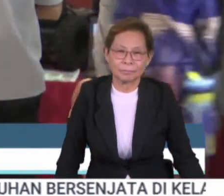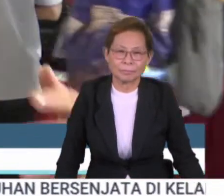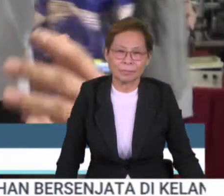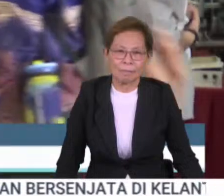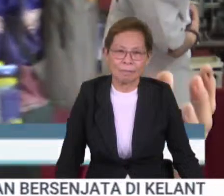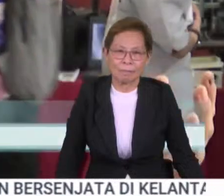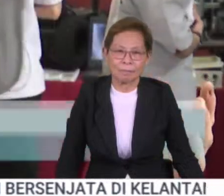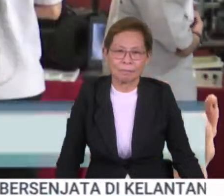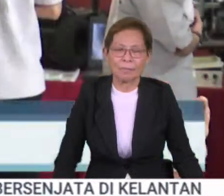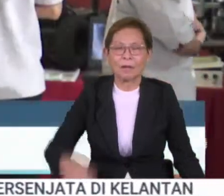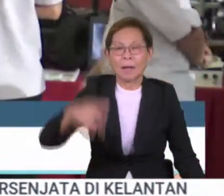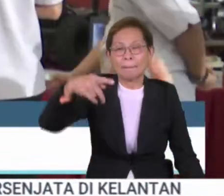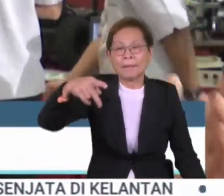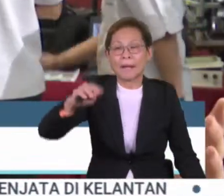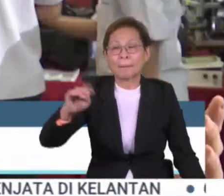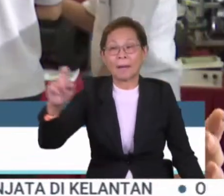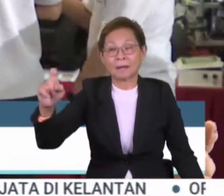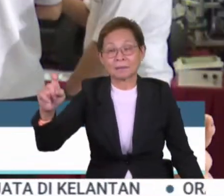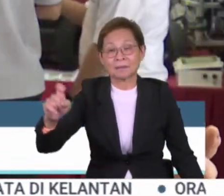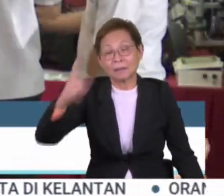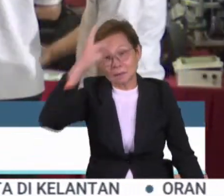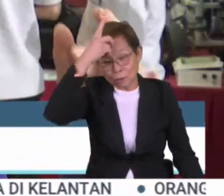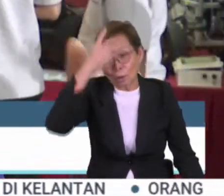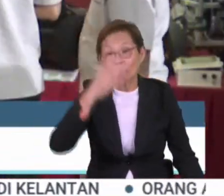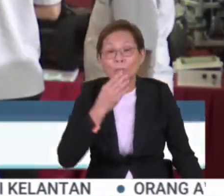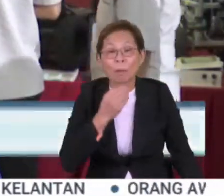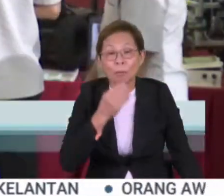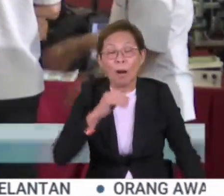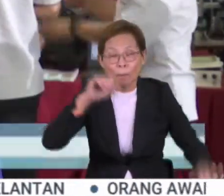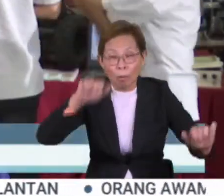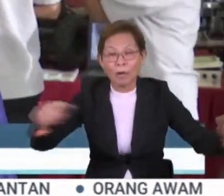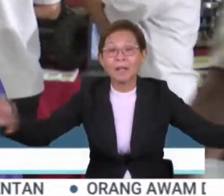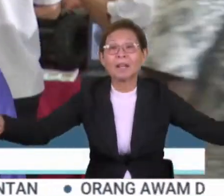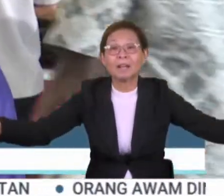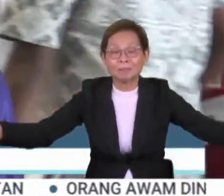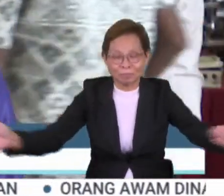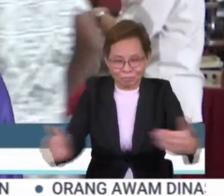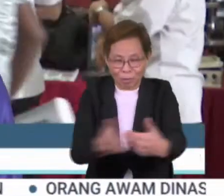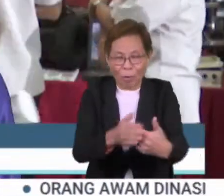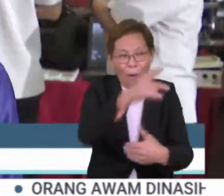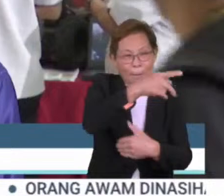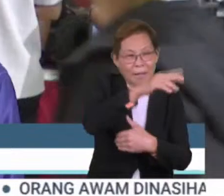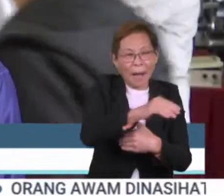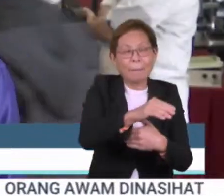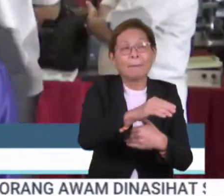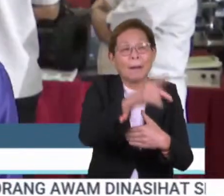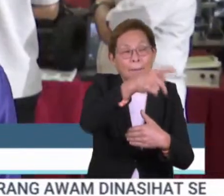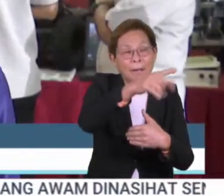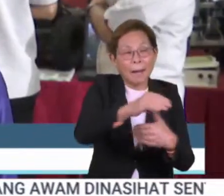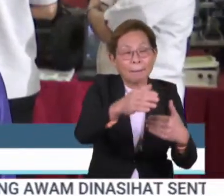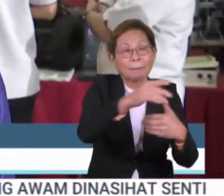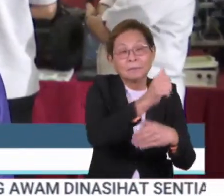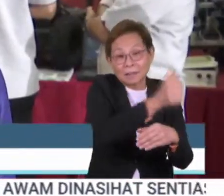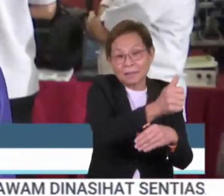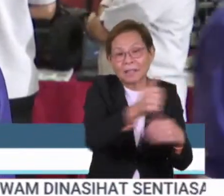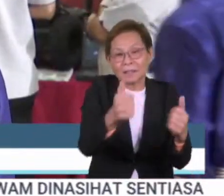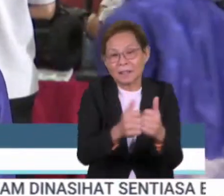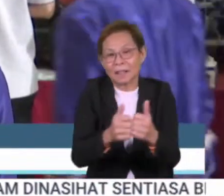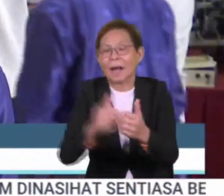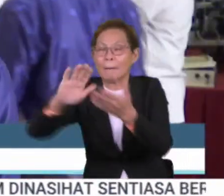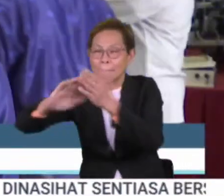Bila PMX kita buat Temu Anwar ini, dia boleh mendekatkan lagi jurang antara PM itu sendiri, kerajaan itu sendiri